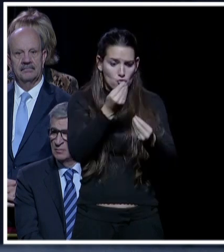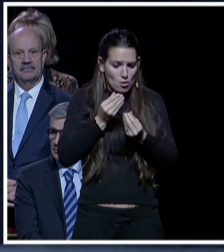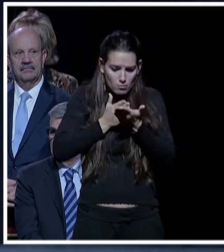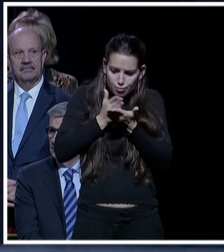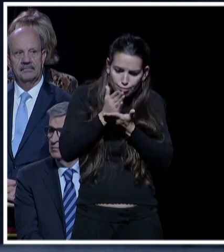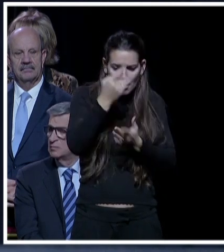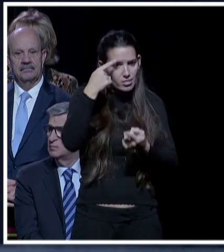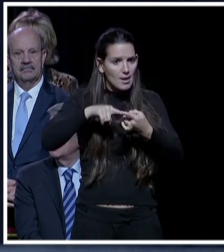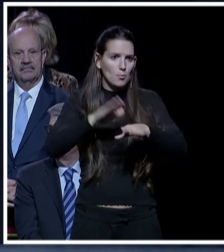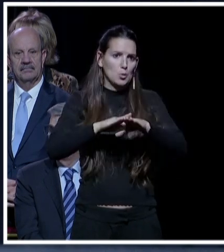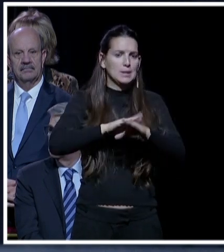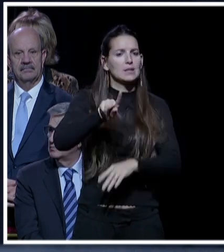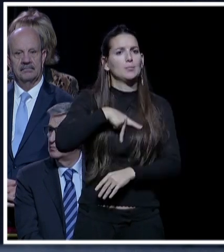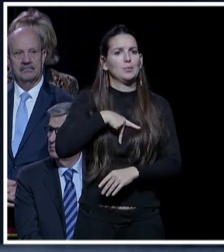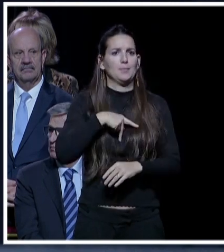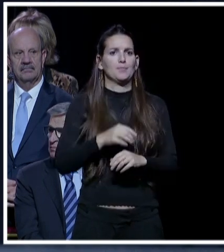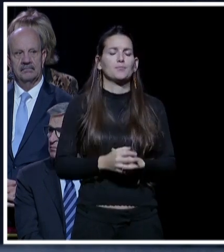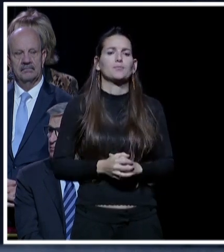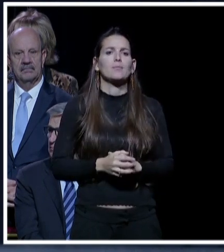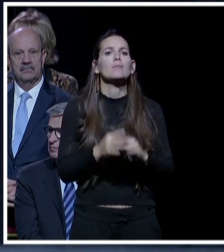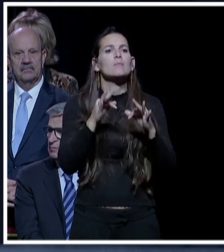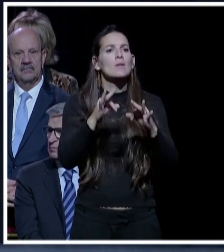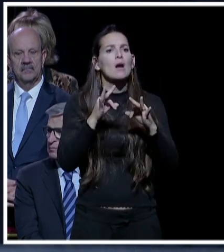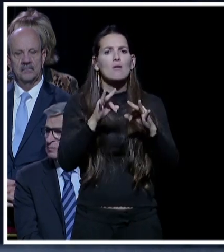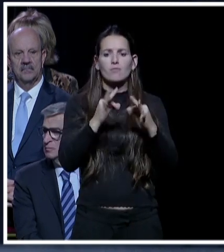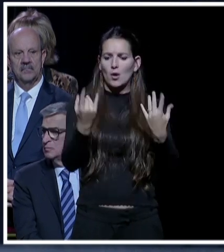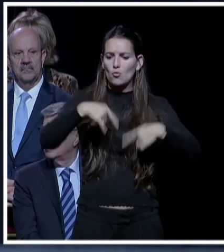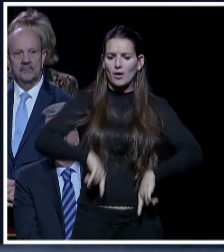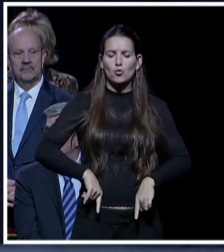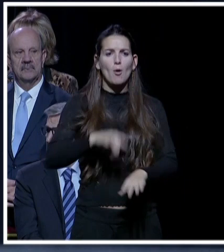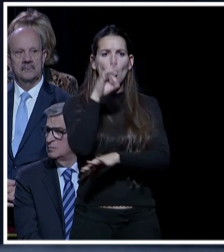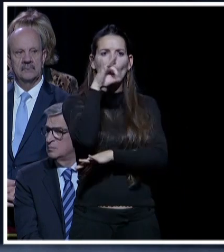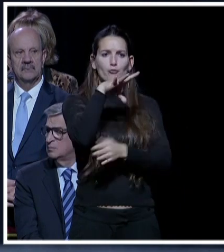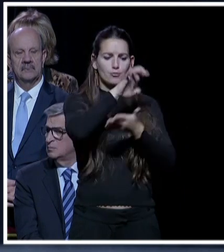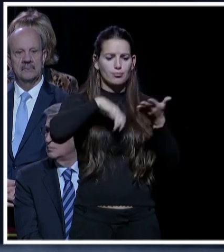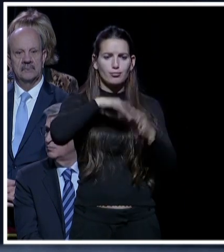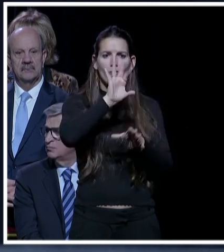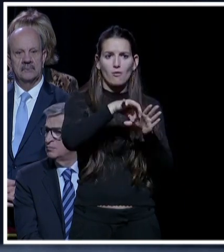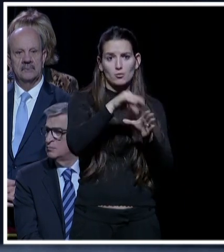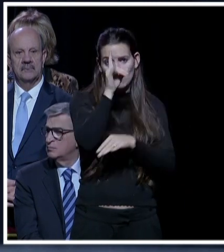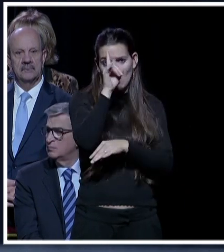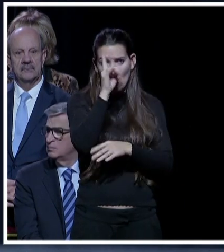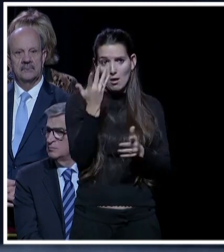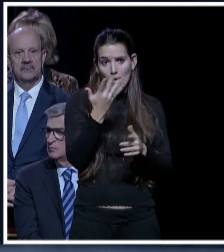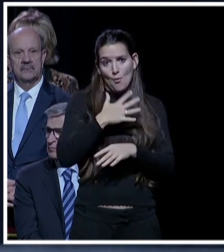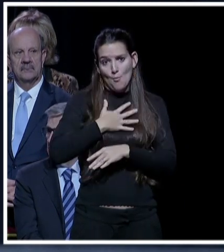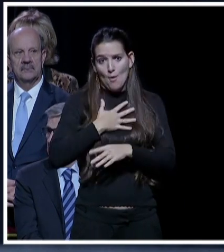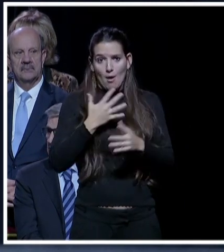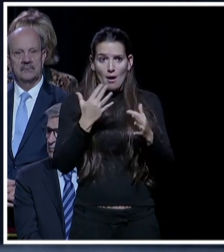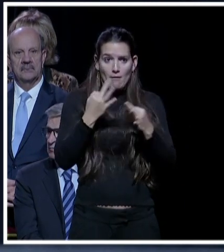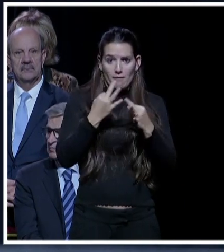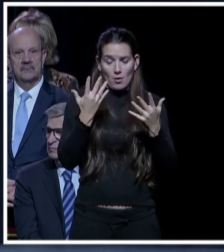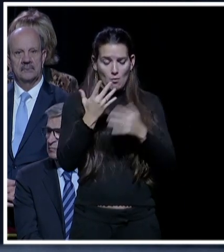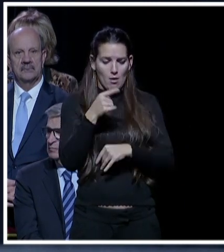politique. La justification du gouvernement pour ne pas voter ce texte, c'était la crainte de nuire au réchauffement de